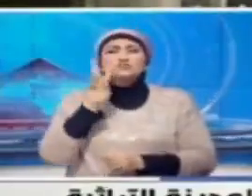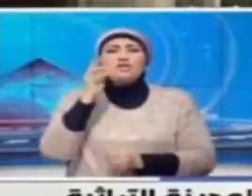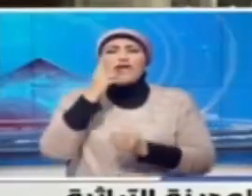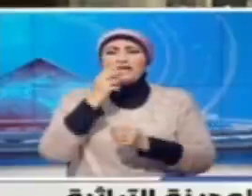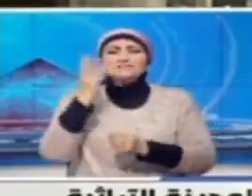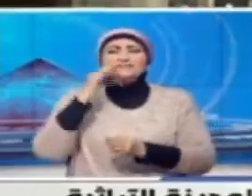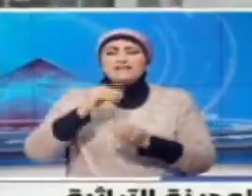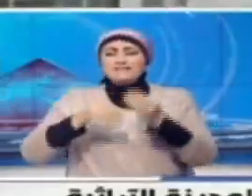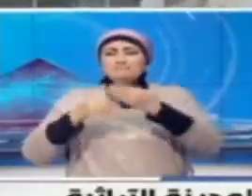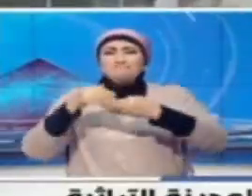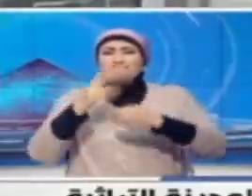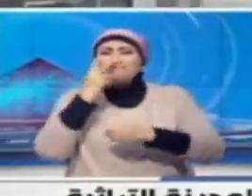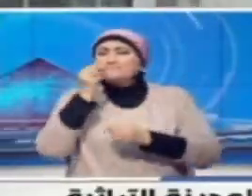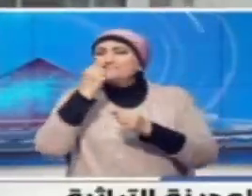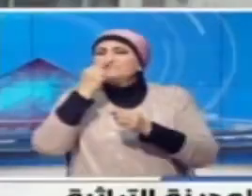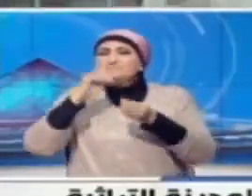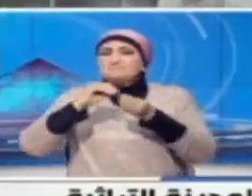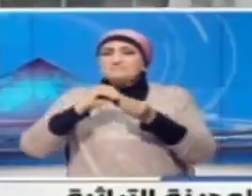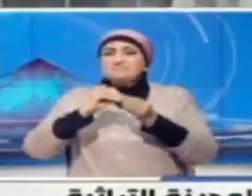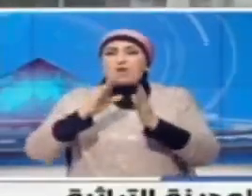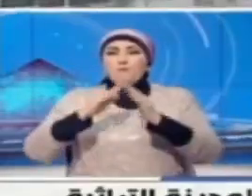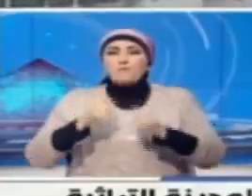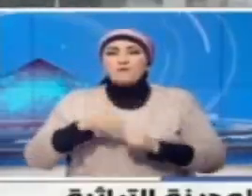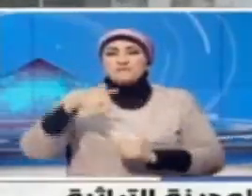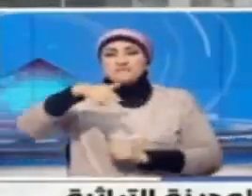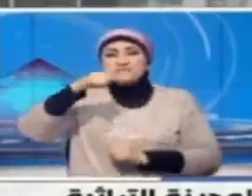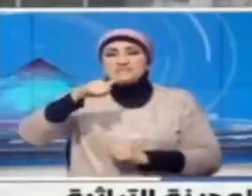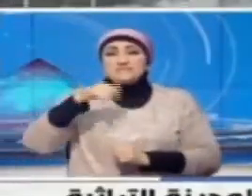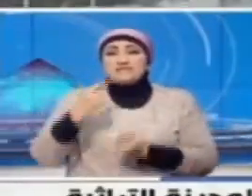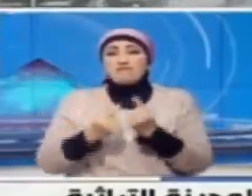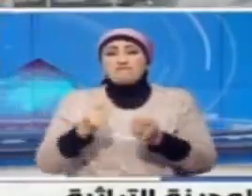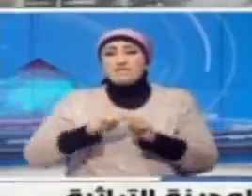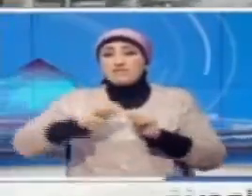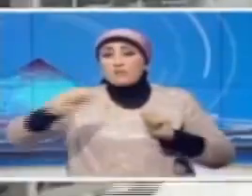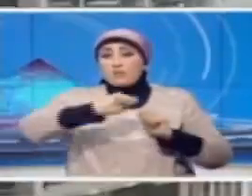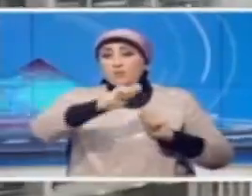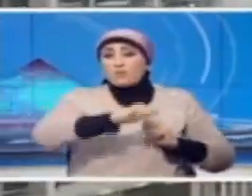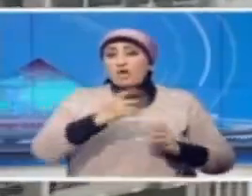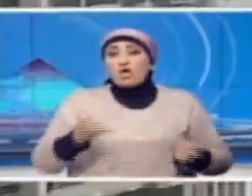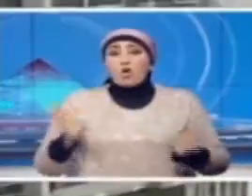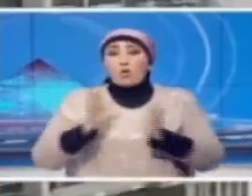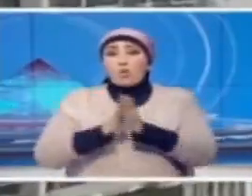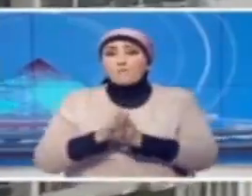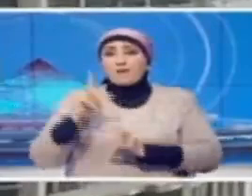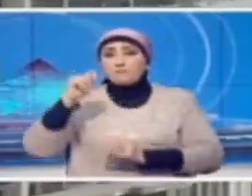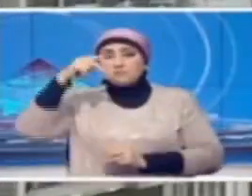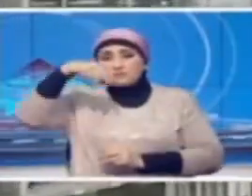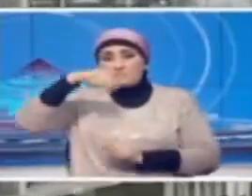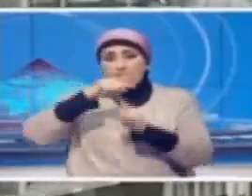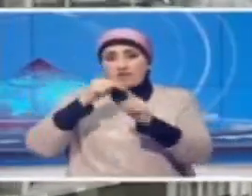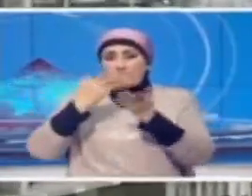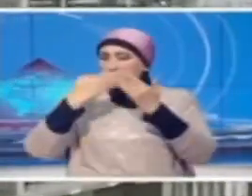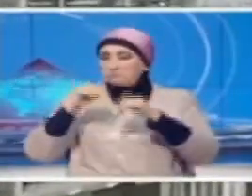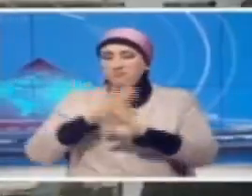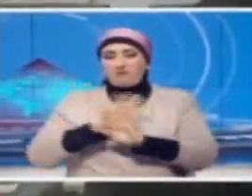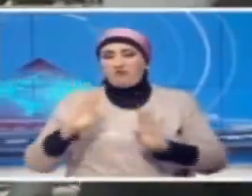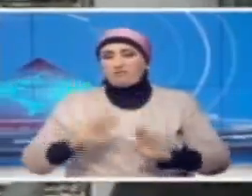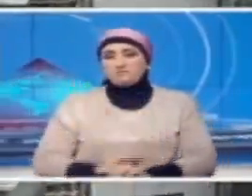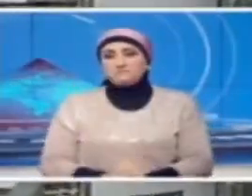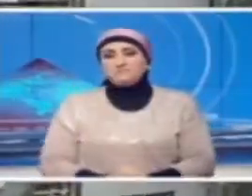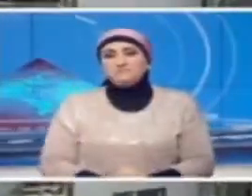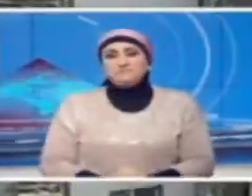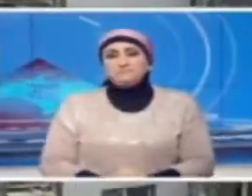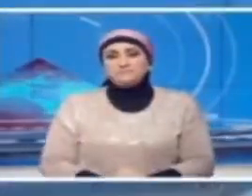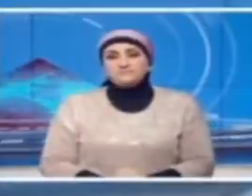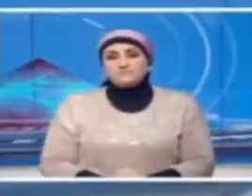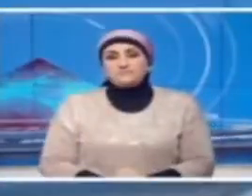على مساحة 260 فدانا والتي بلغت نسبة التنفيذ في بعض المباني بها 85%.